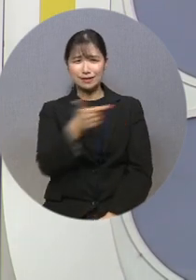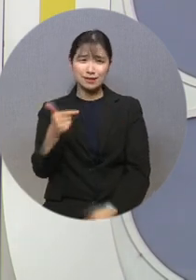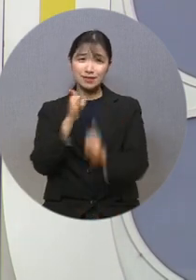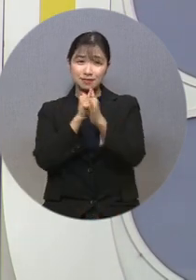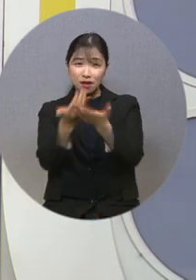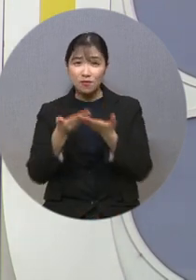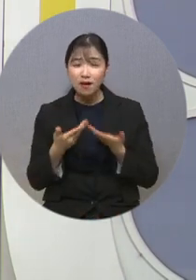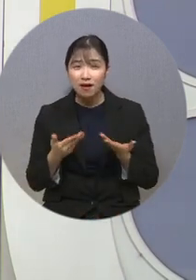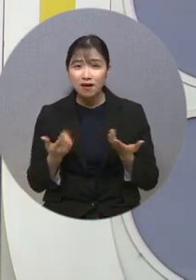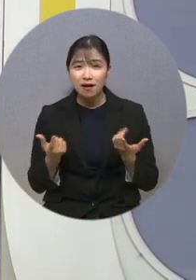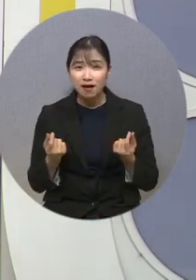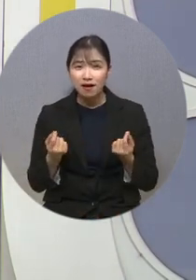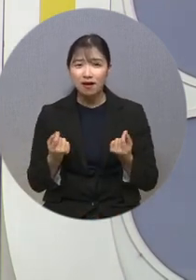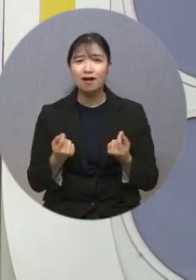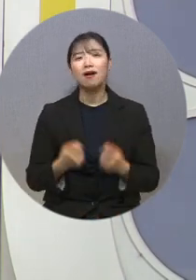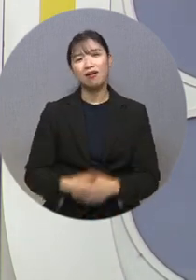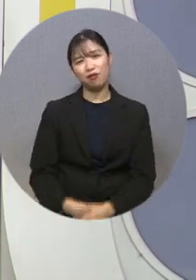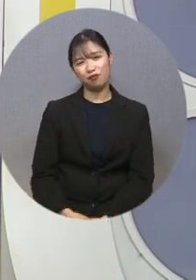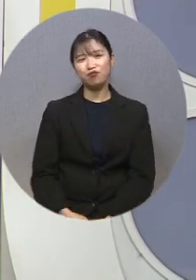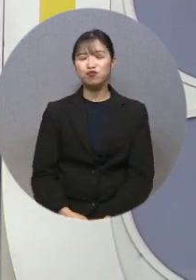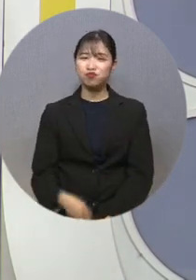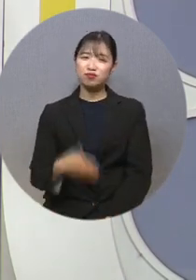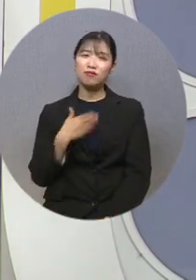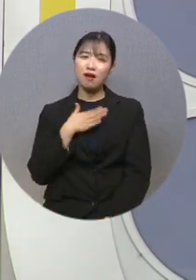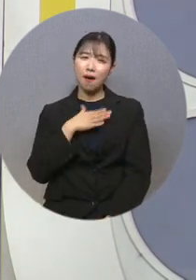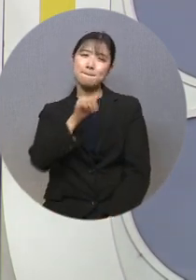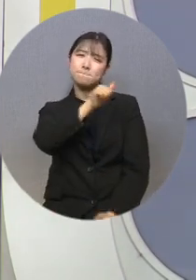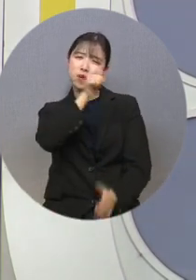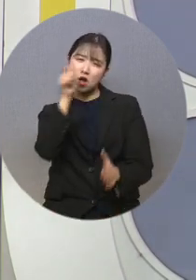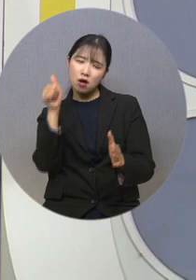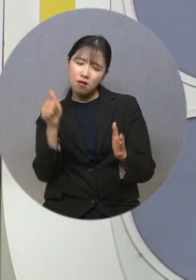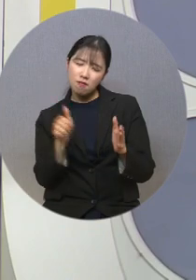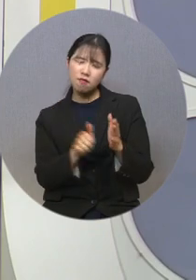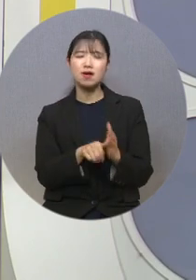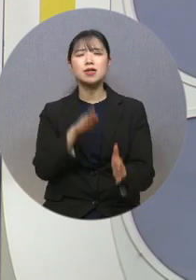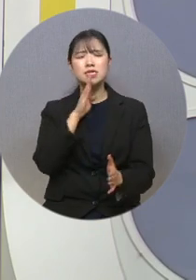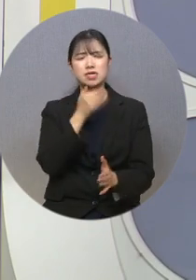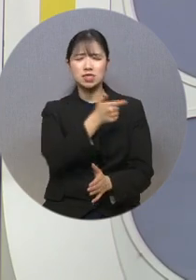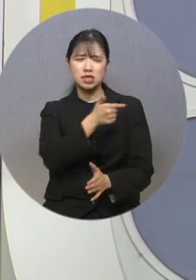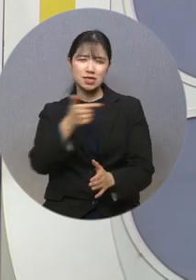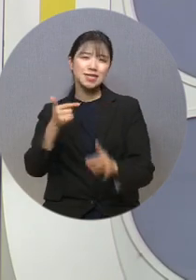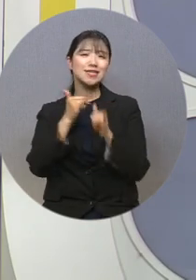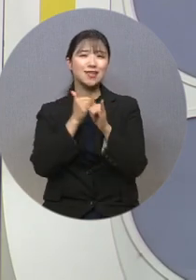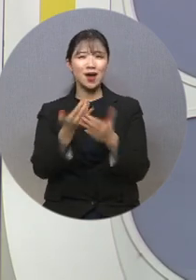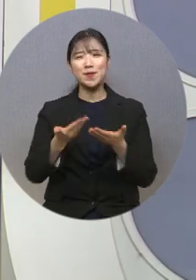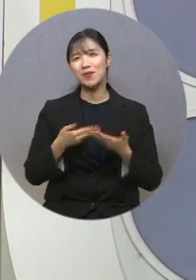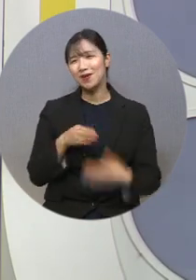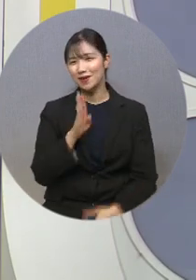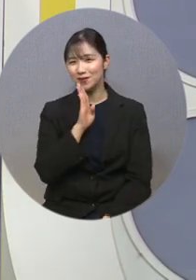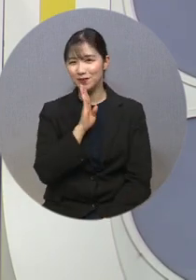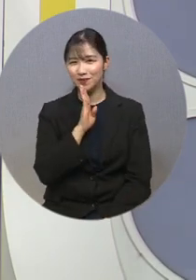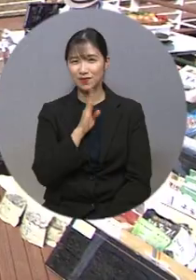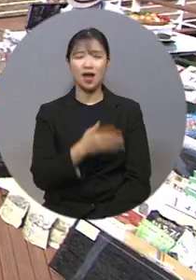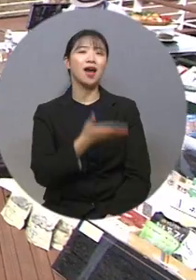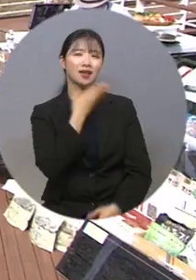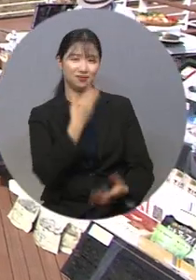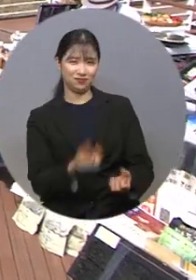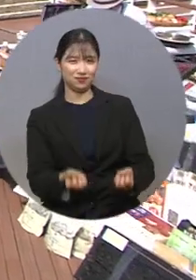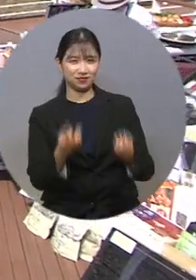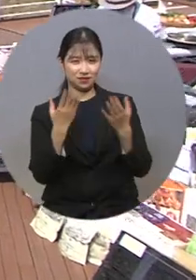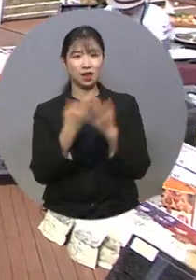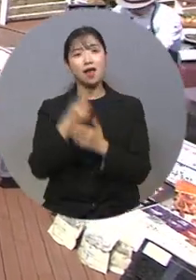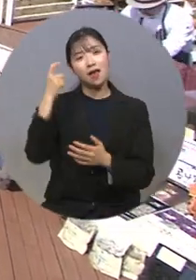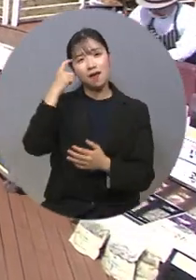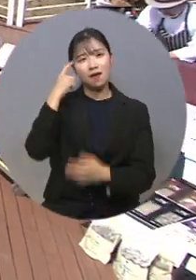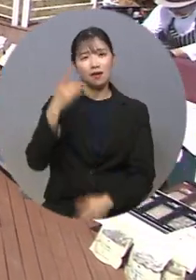상을 받았다고 하던데요. 아, 뭐 제 평생 정말 처음 받아본 큰 상입니다. 왜냐하면